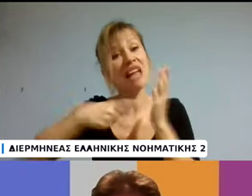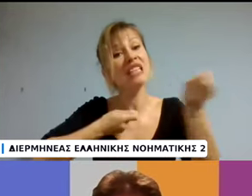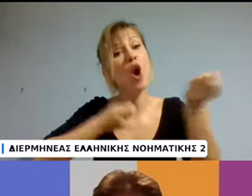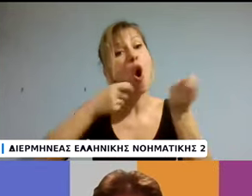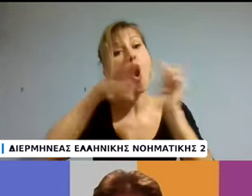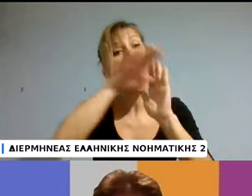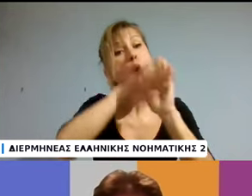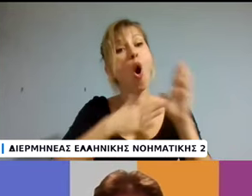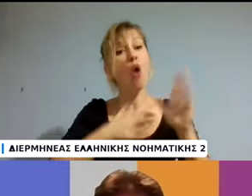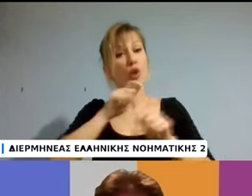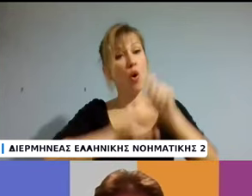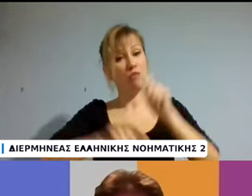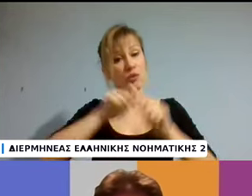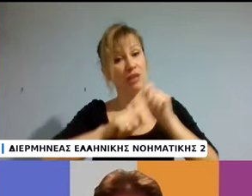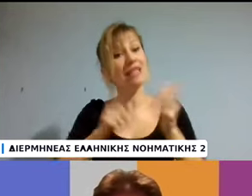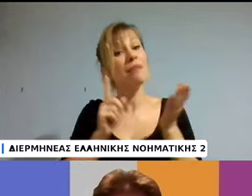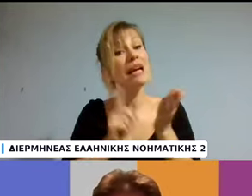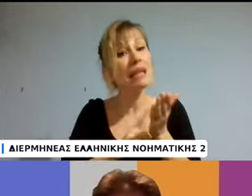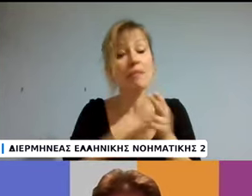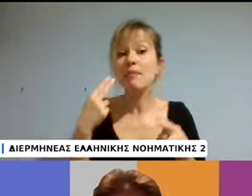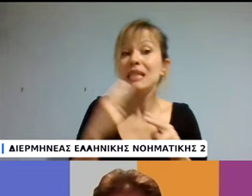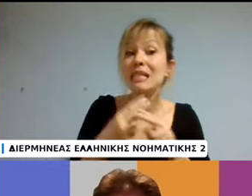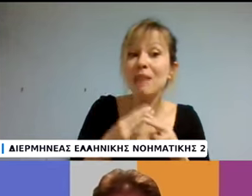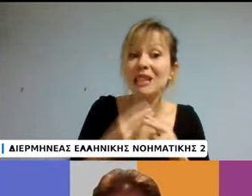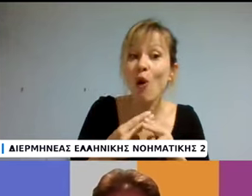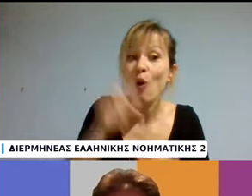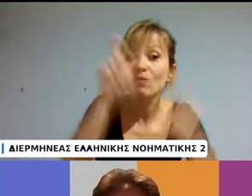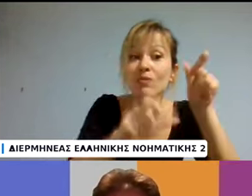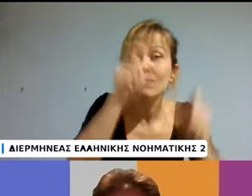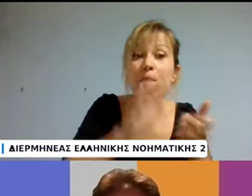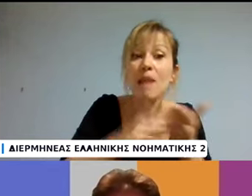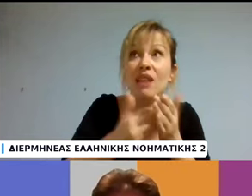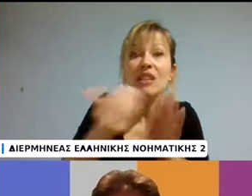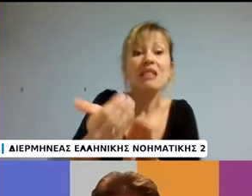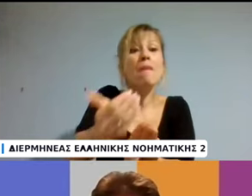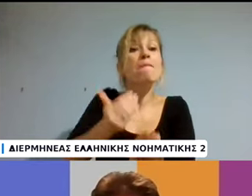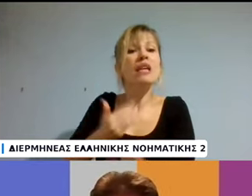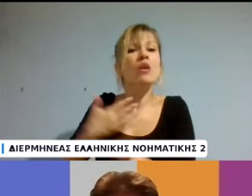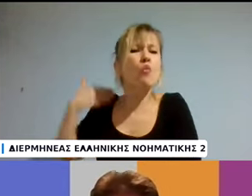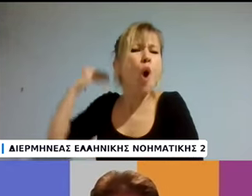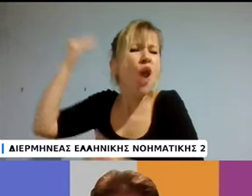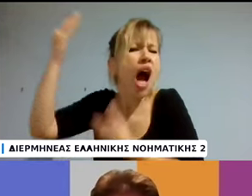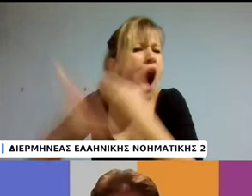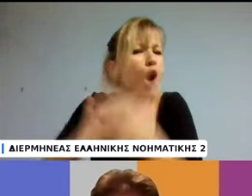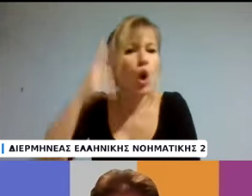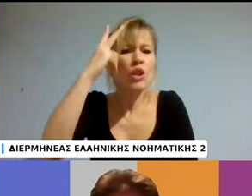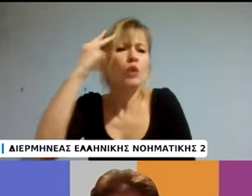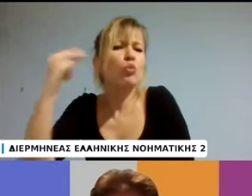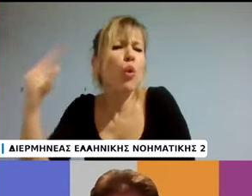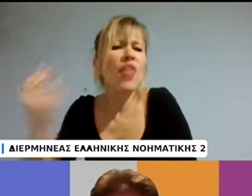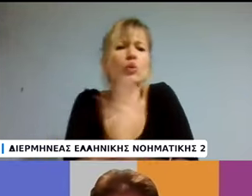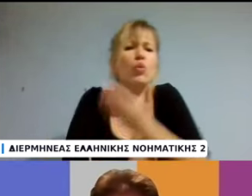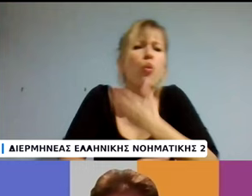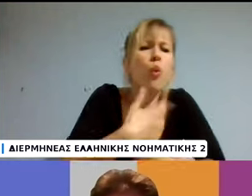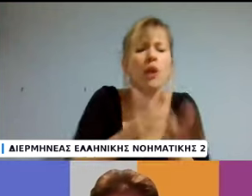να σκεφτεί λίγο πόσο πολύ έχει διαβάσει, μελετήσει, σπουδάσει για να γίνει μεταφραστής ή μεταφράστρια, και αυτό τον κόπο και αυτό το χρόνο